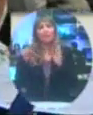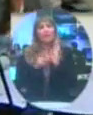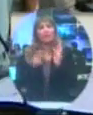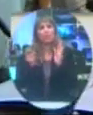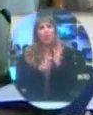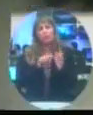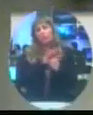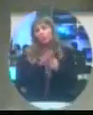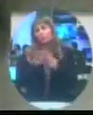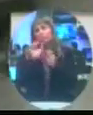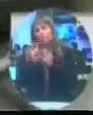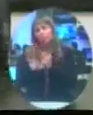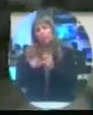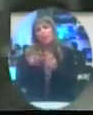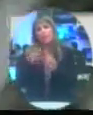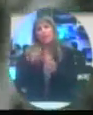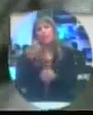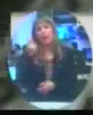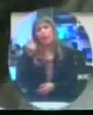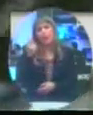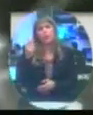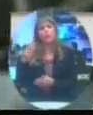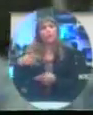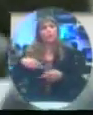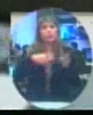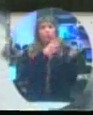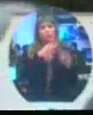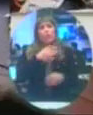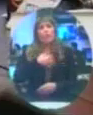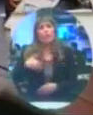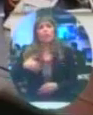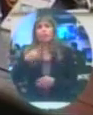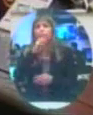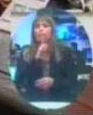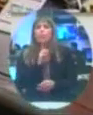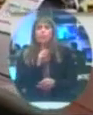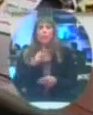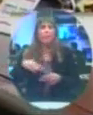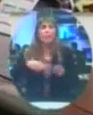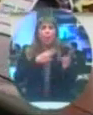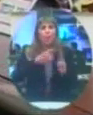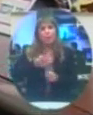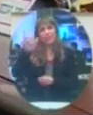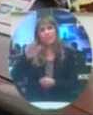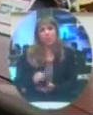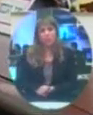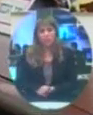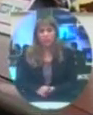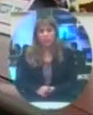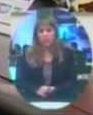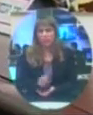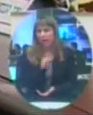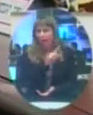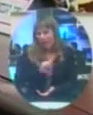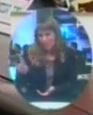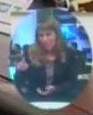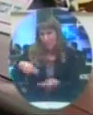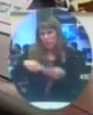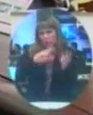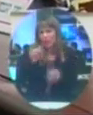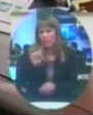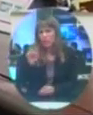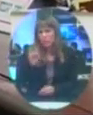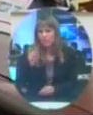של העלויות של אשפוז פצועים סורים בבתי החולים בצפון. מעולם הבית חולים לא היה בגרעון, רק שהגיעו